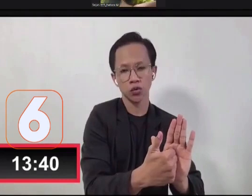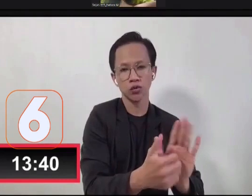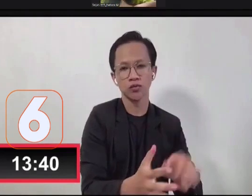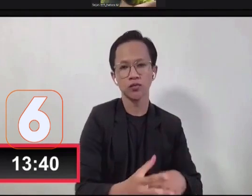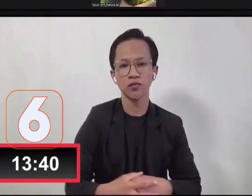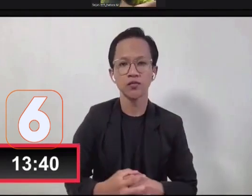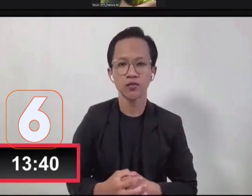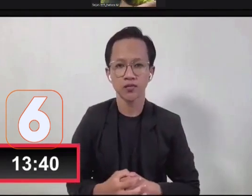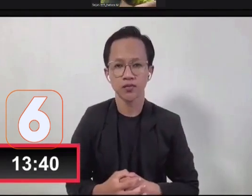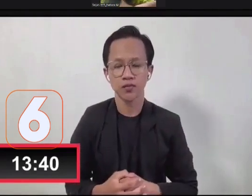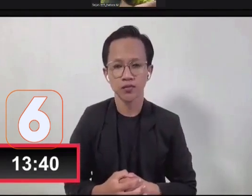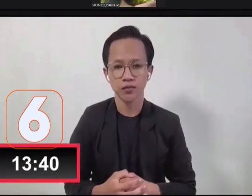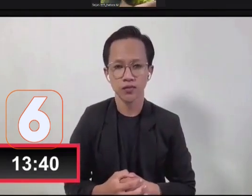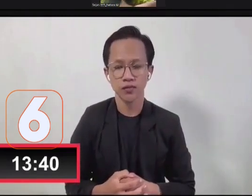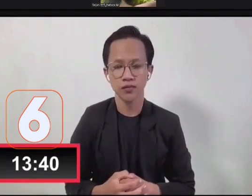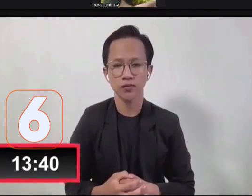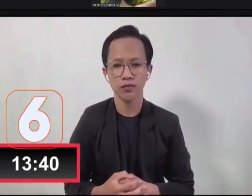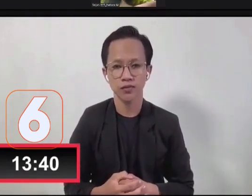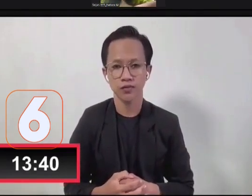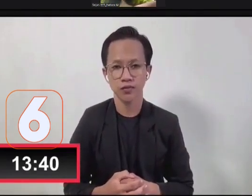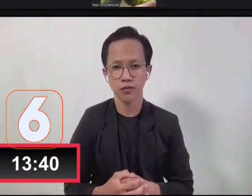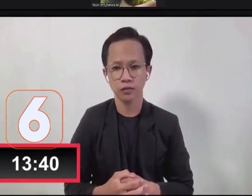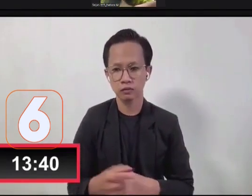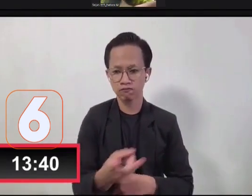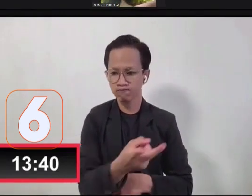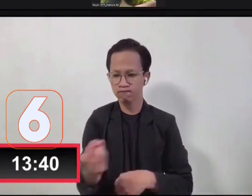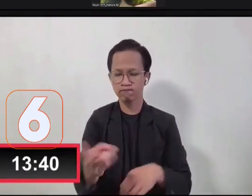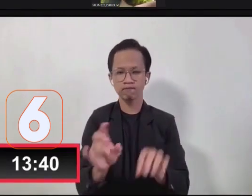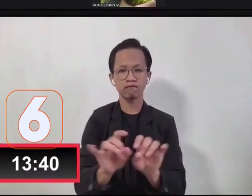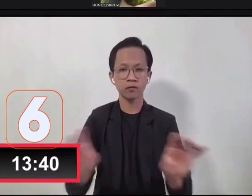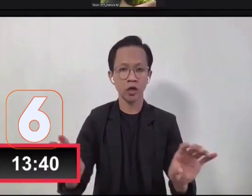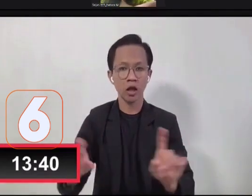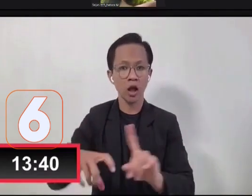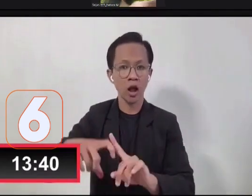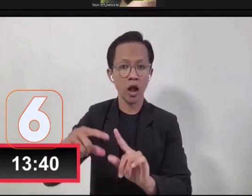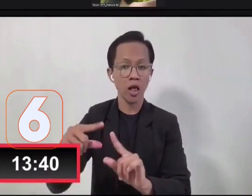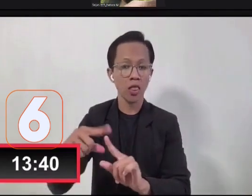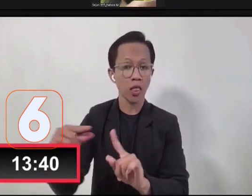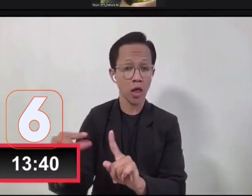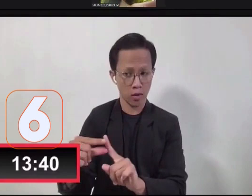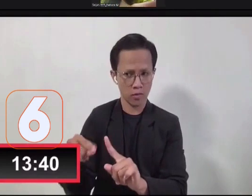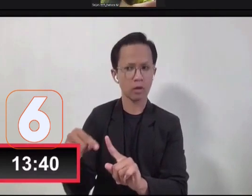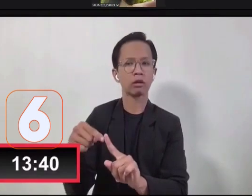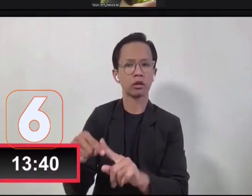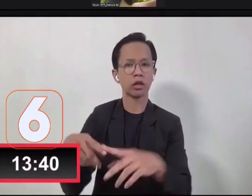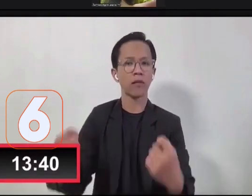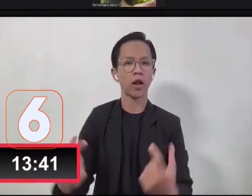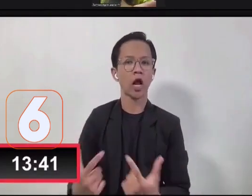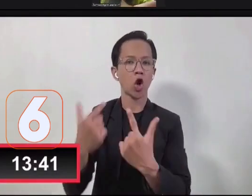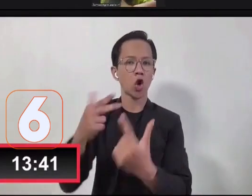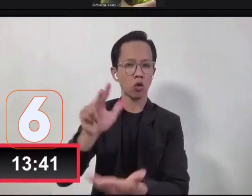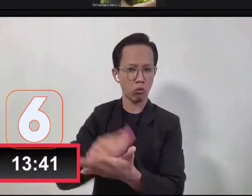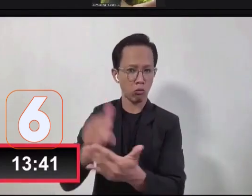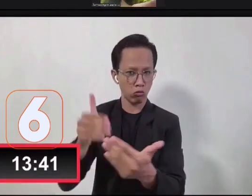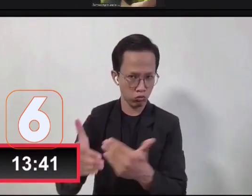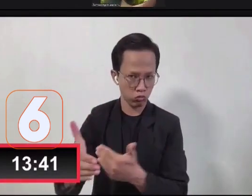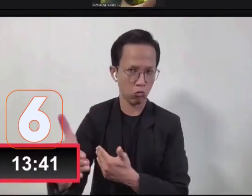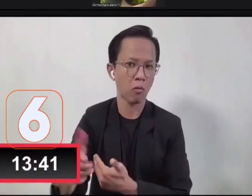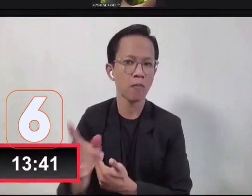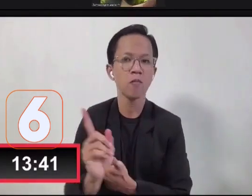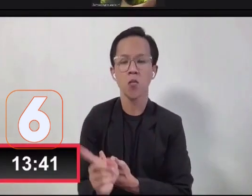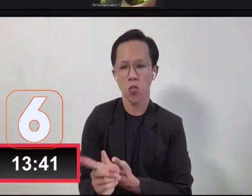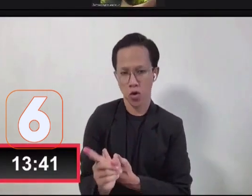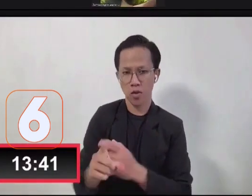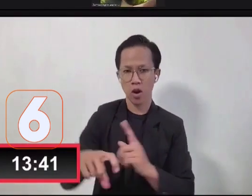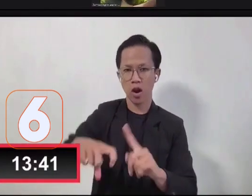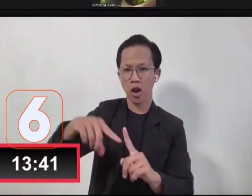oleh karena perbedaan tersebut masa berlaku ktpl adalah seumur hidup karena Dalam penggunaannya ktpl tidak memerlukan evaluasi